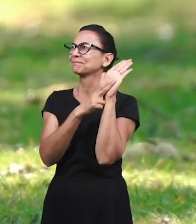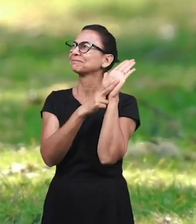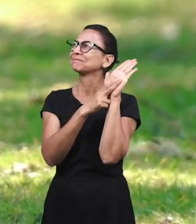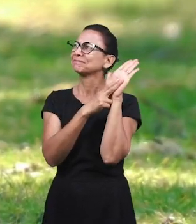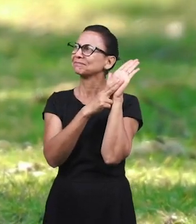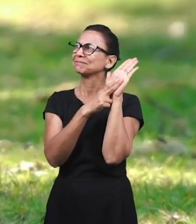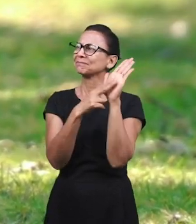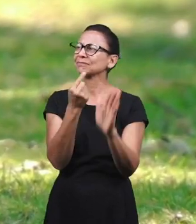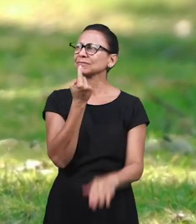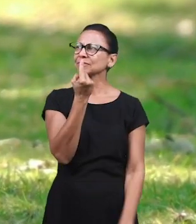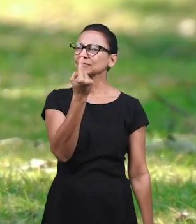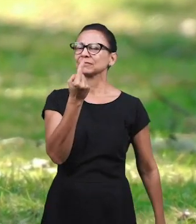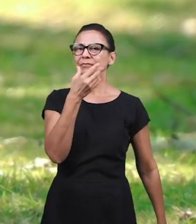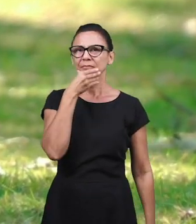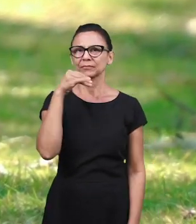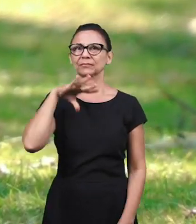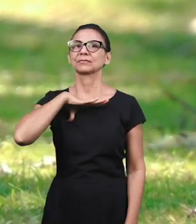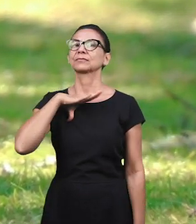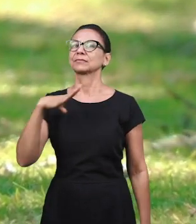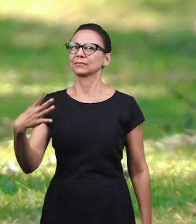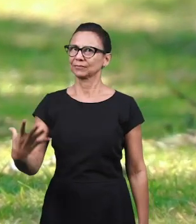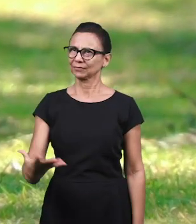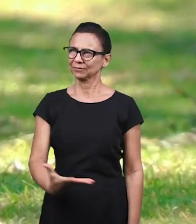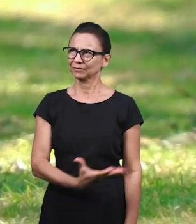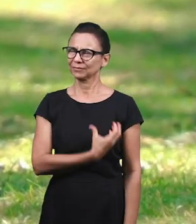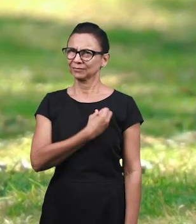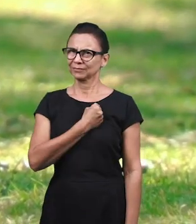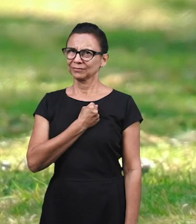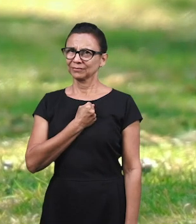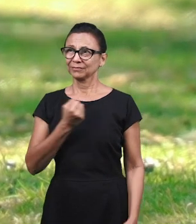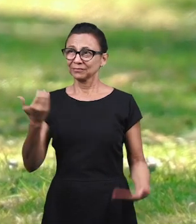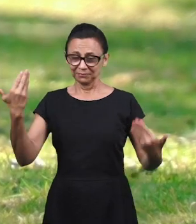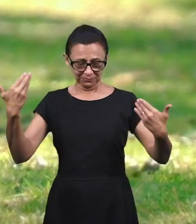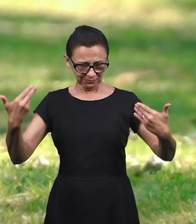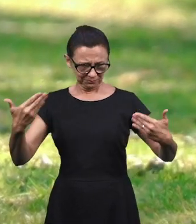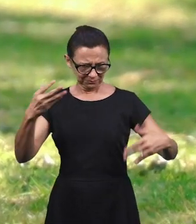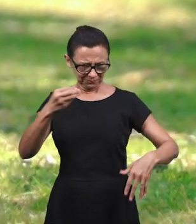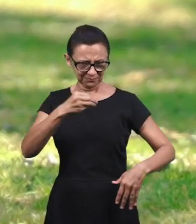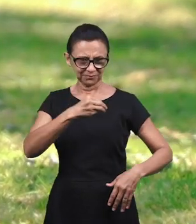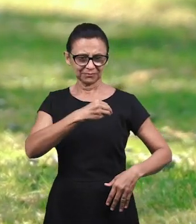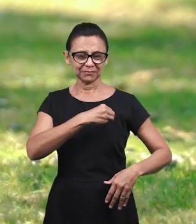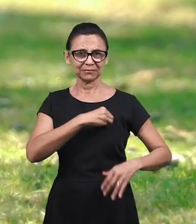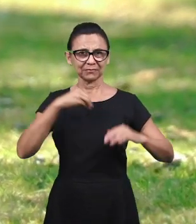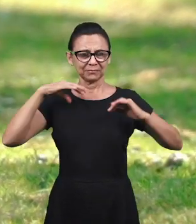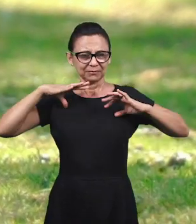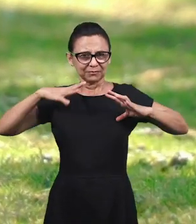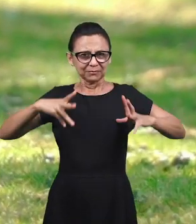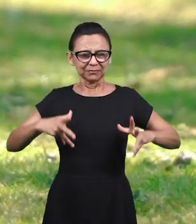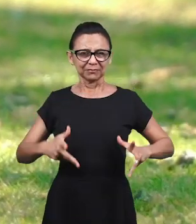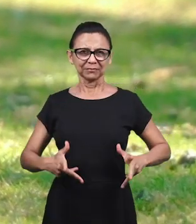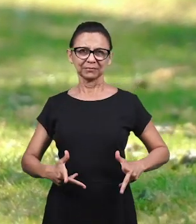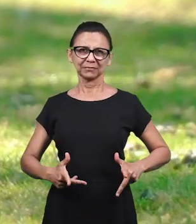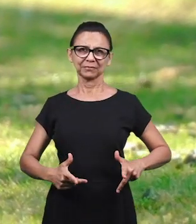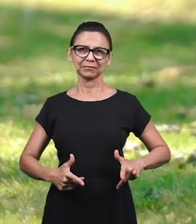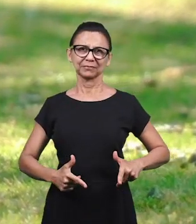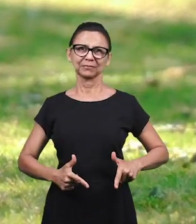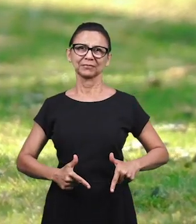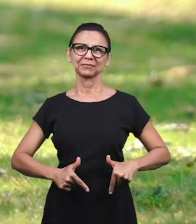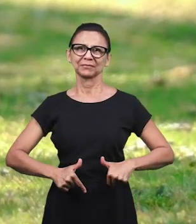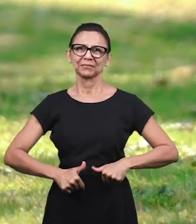meu Salvador. Já me lavou teu sangue